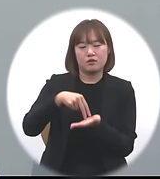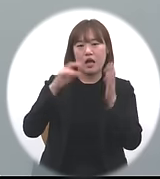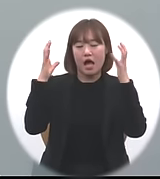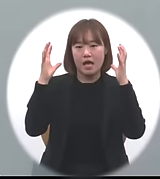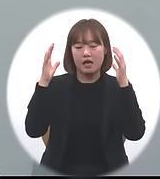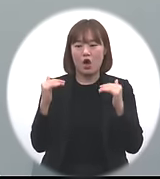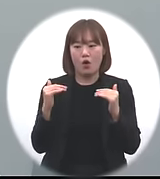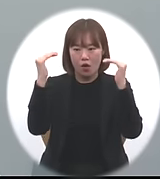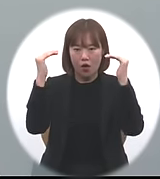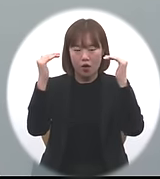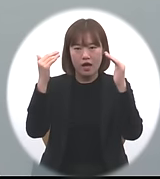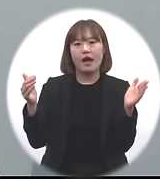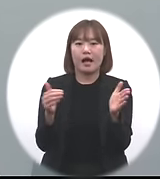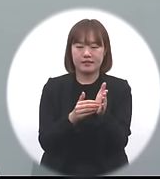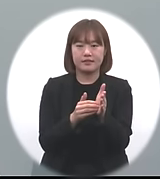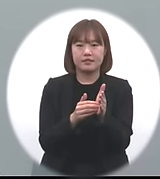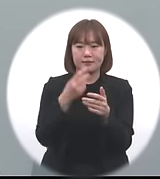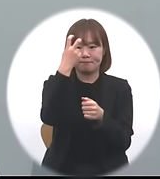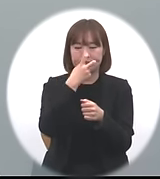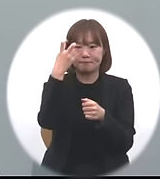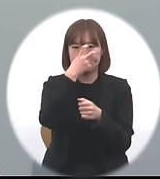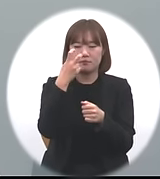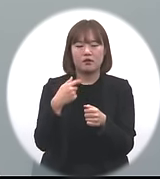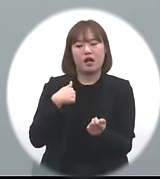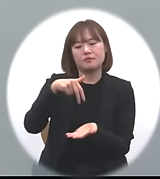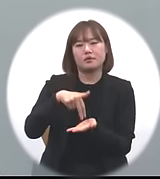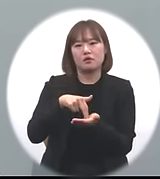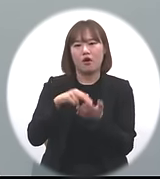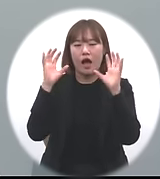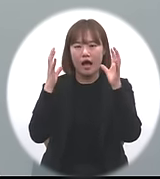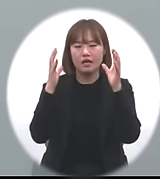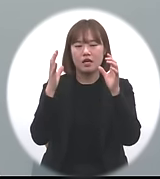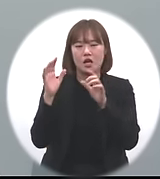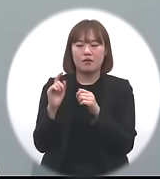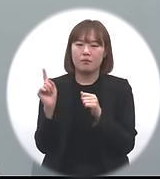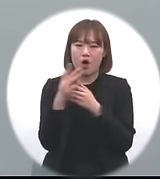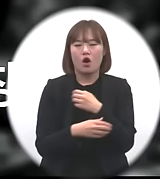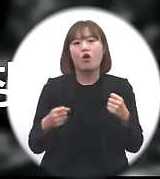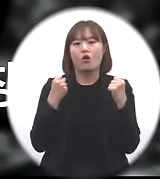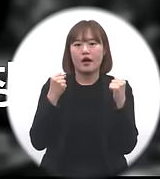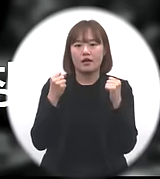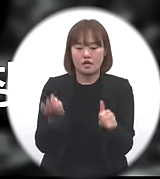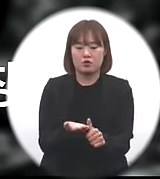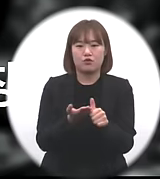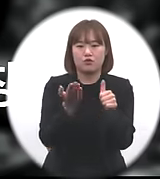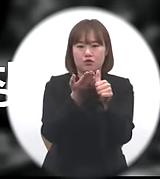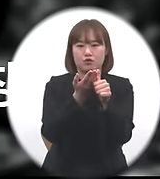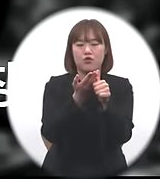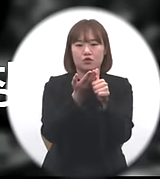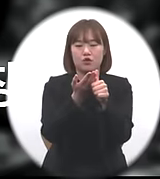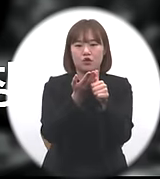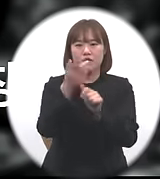어렸을 때부터 이제 성인이 될 때까지 옆에서 지켜보는 사람으로서 어떻게 애들을 키우는 게 조금 더 건강하게 키울 수 있나. 꼭 치과적인 뿐